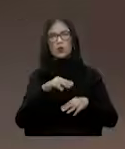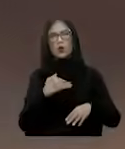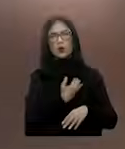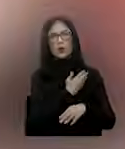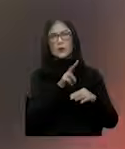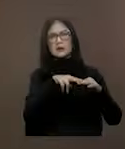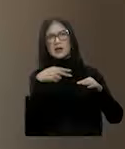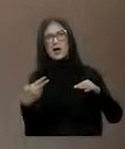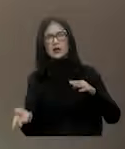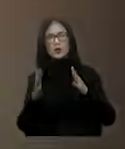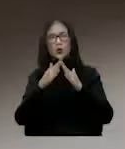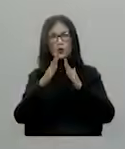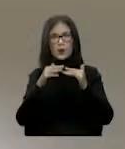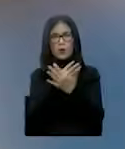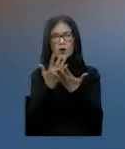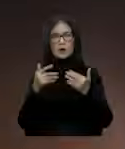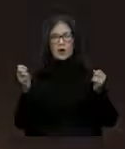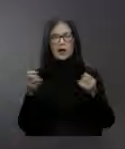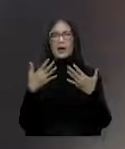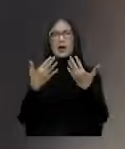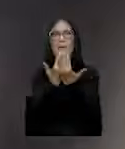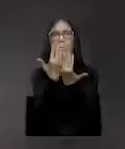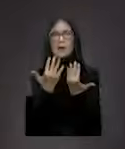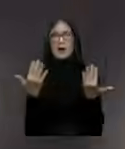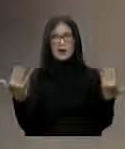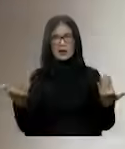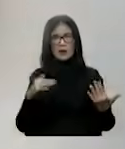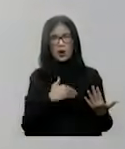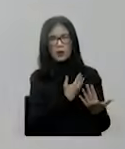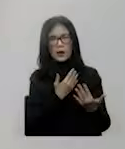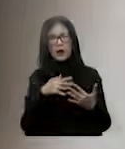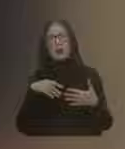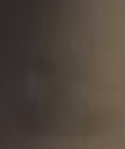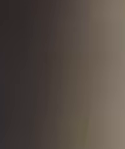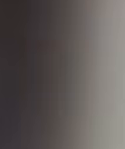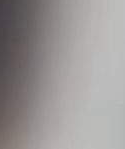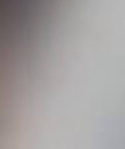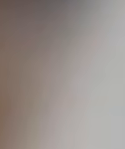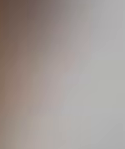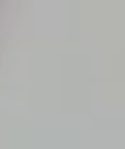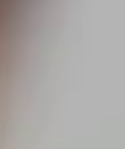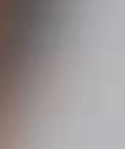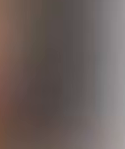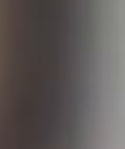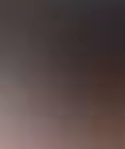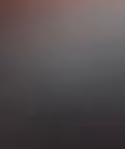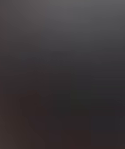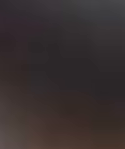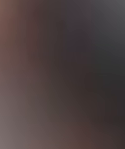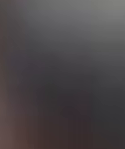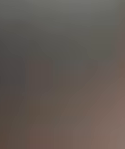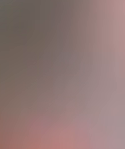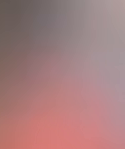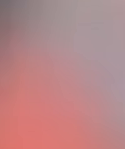dan terhempas di atas pagar. Korban dalam kondisi lemas dan terjerat jilbabnya hingga dievakuasi ke rumah